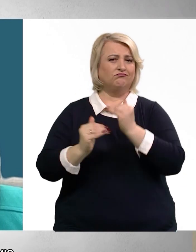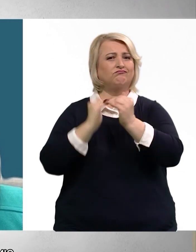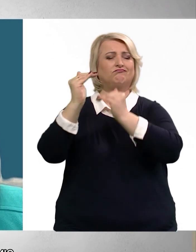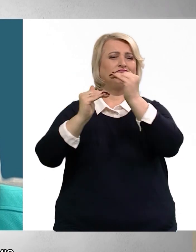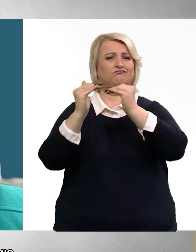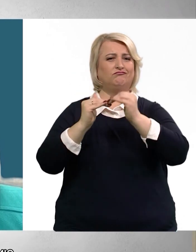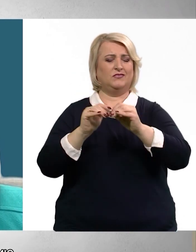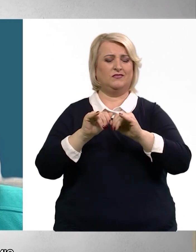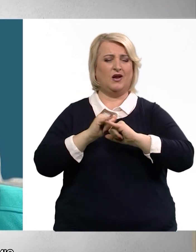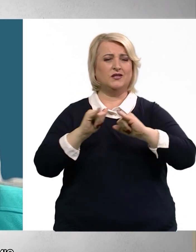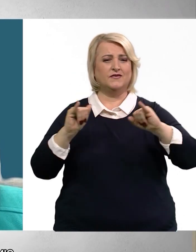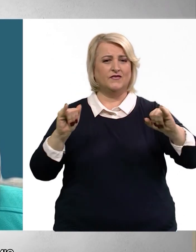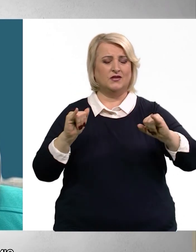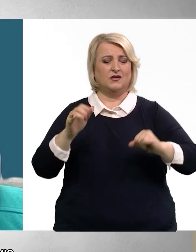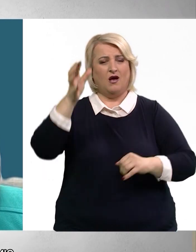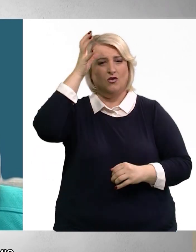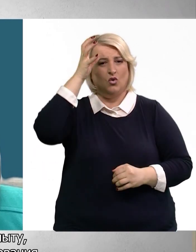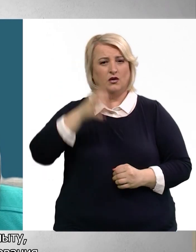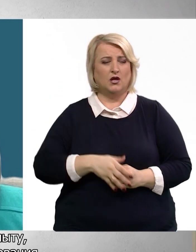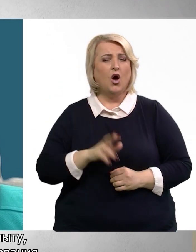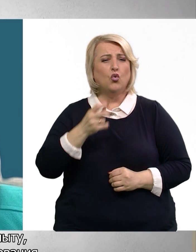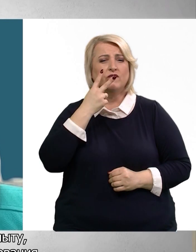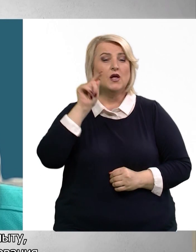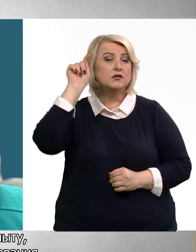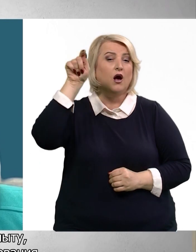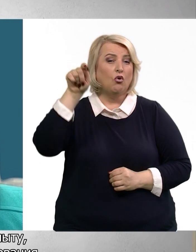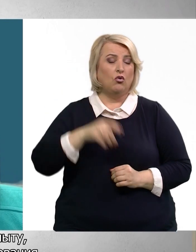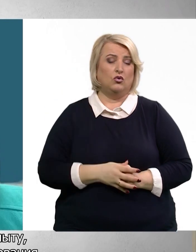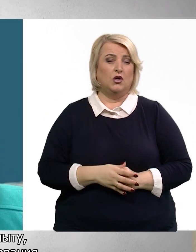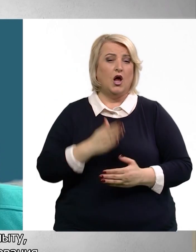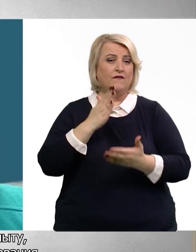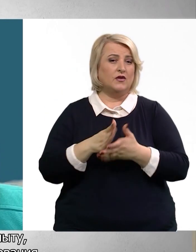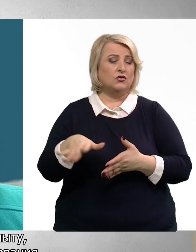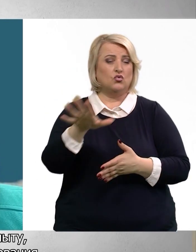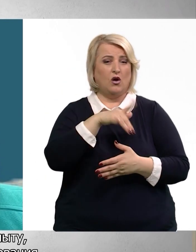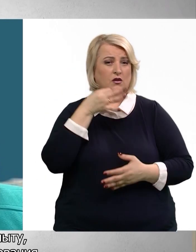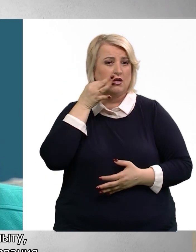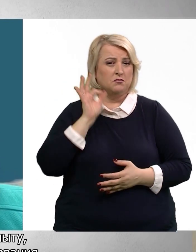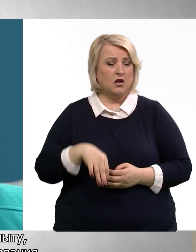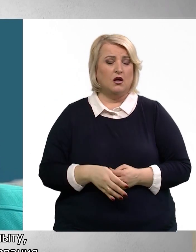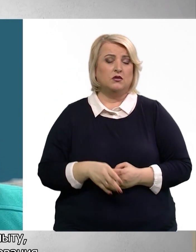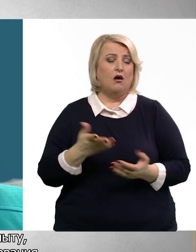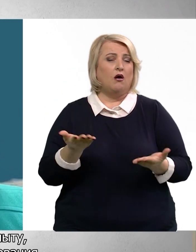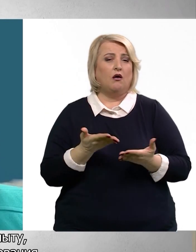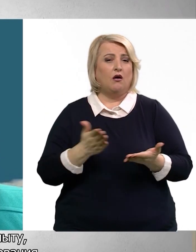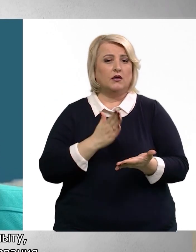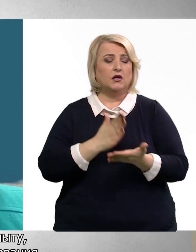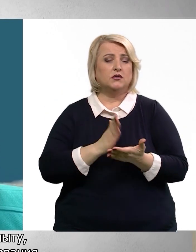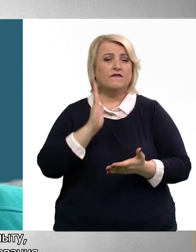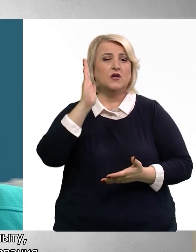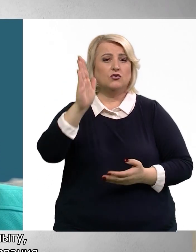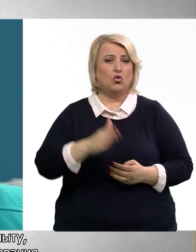tehnologiilor aliniate cu educația. Cum vedeți acolo și având toată experiența, care